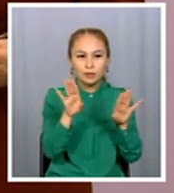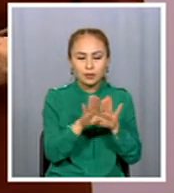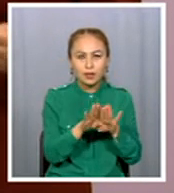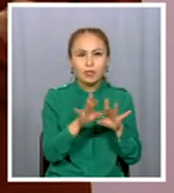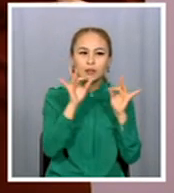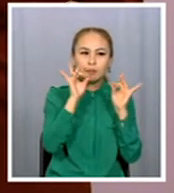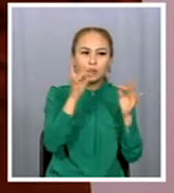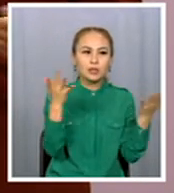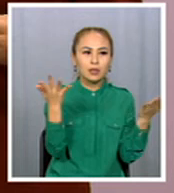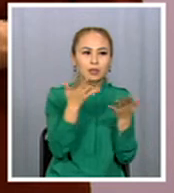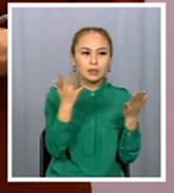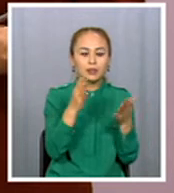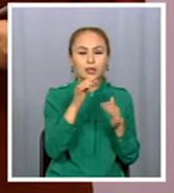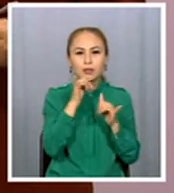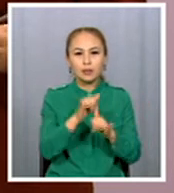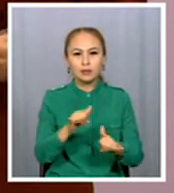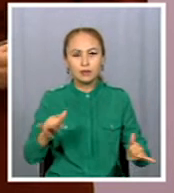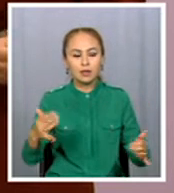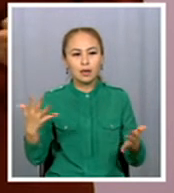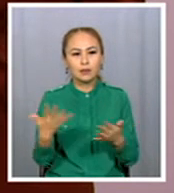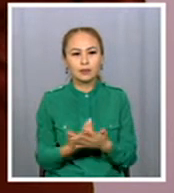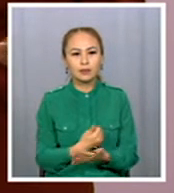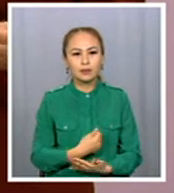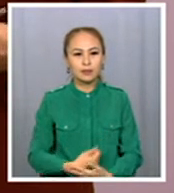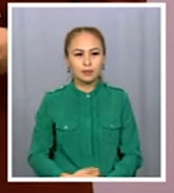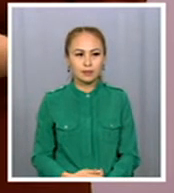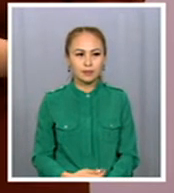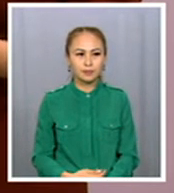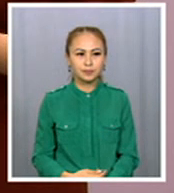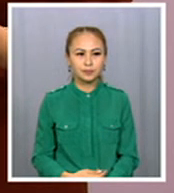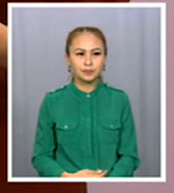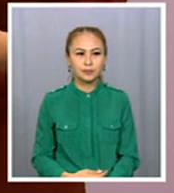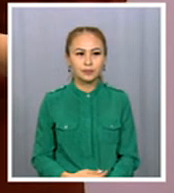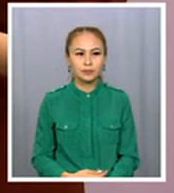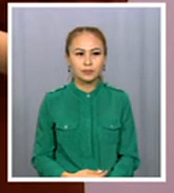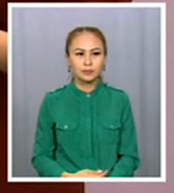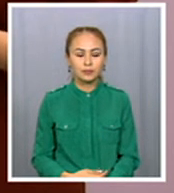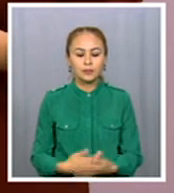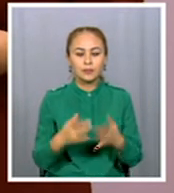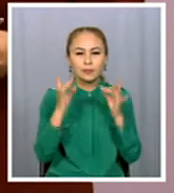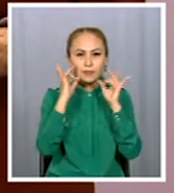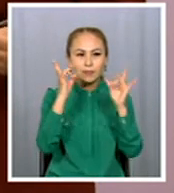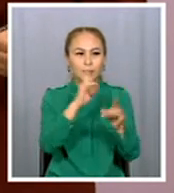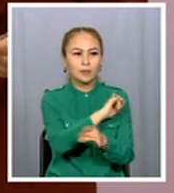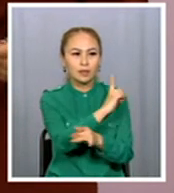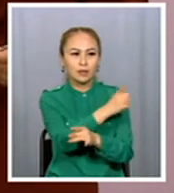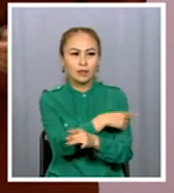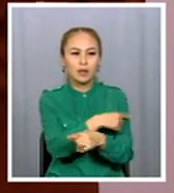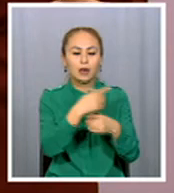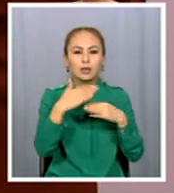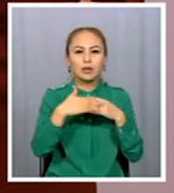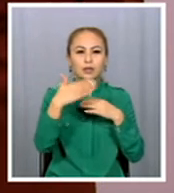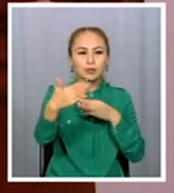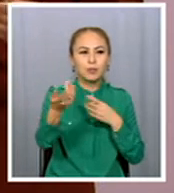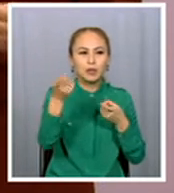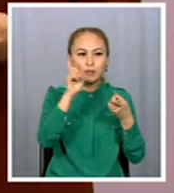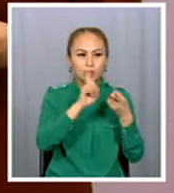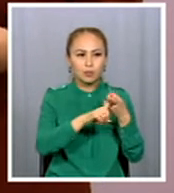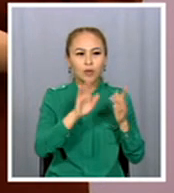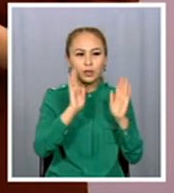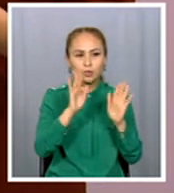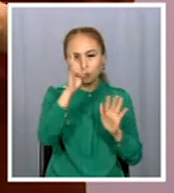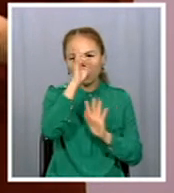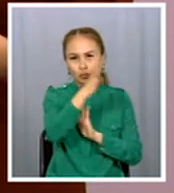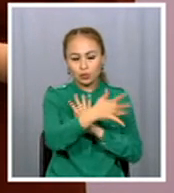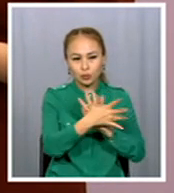шығаратынын, дыбыс қалай таралатынын анықтайсыңдар. Дыбыс қаттылығының ара қашықтыққа байланысты